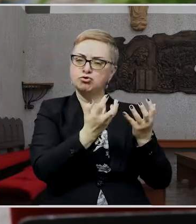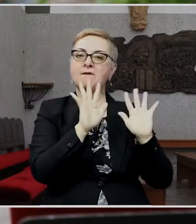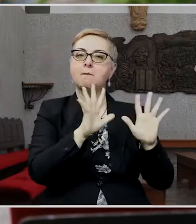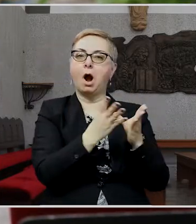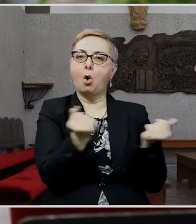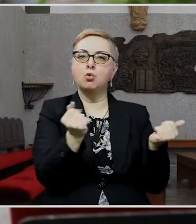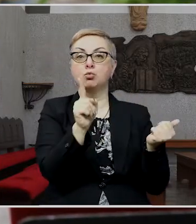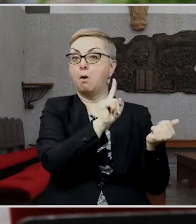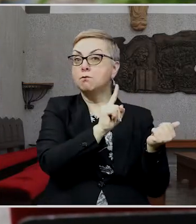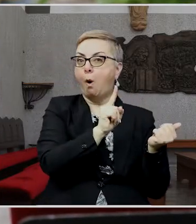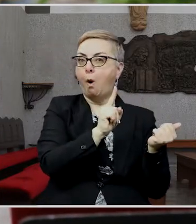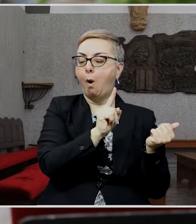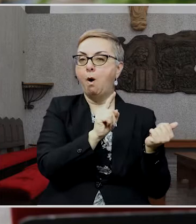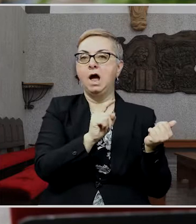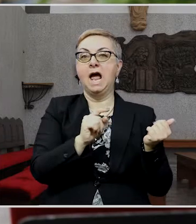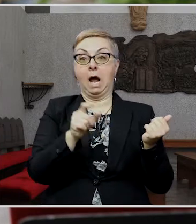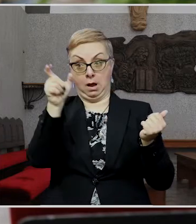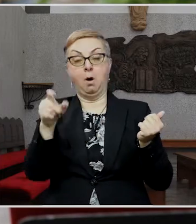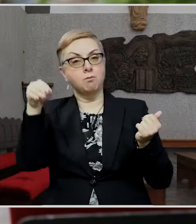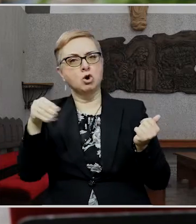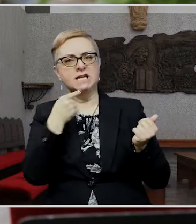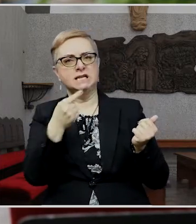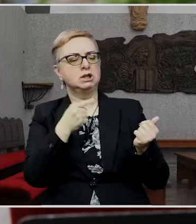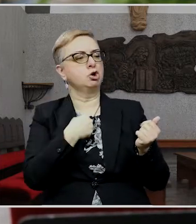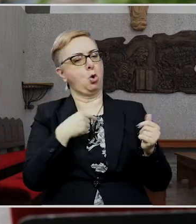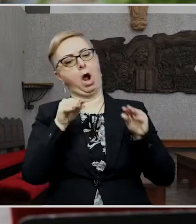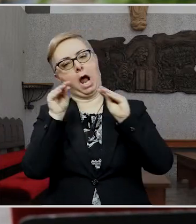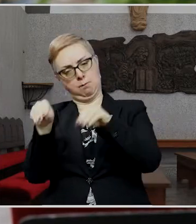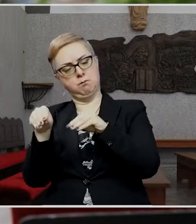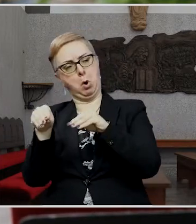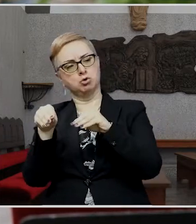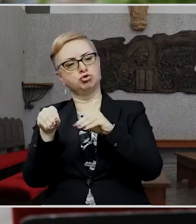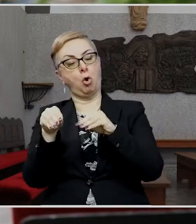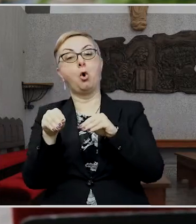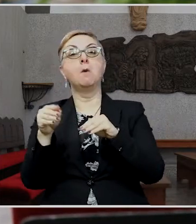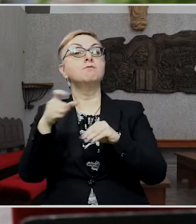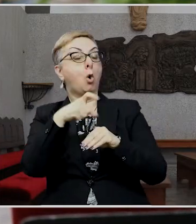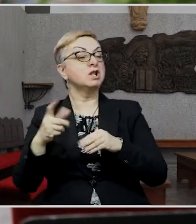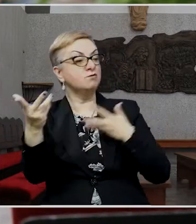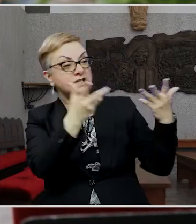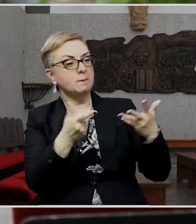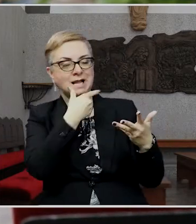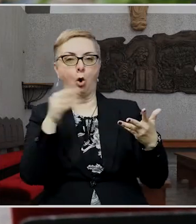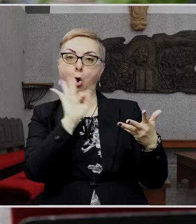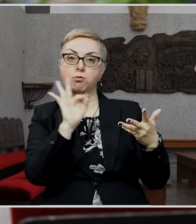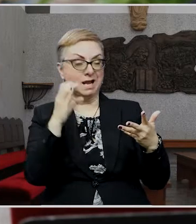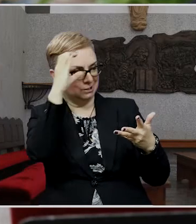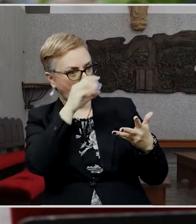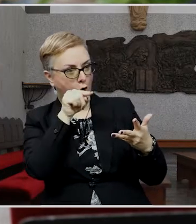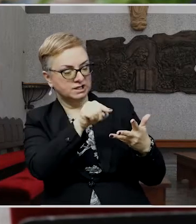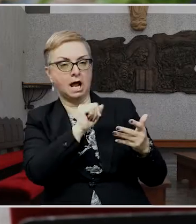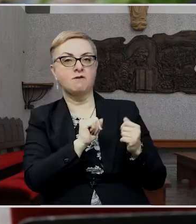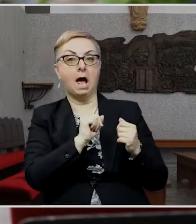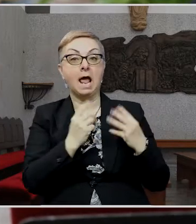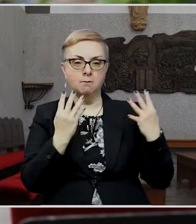consumava e gli disse ora mi sposto per osservare questo spettacolo grandioso perché